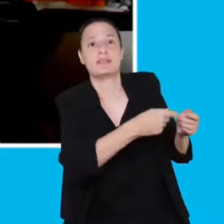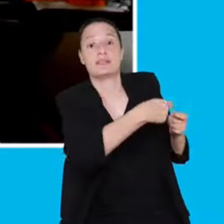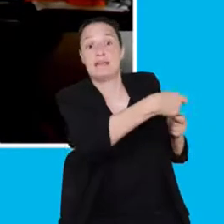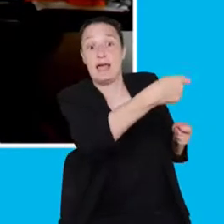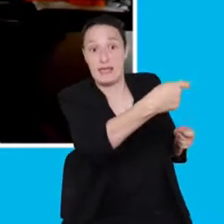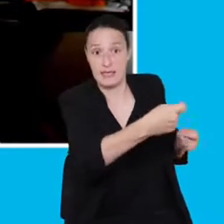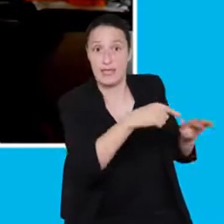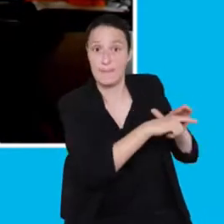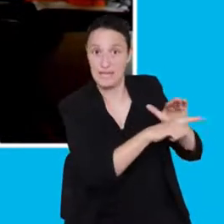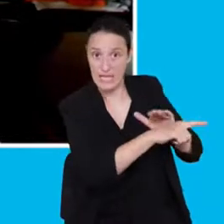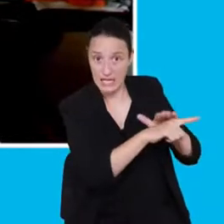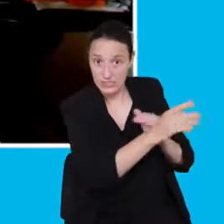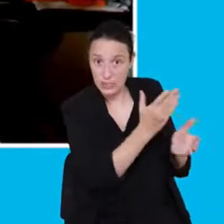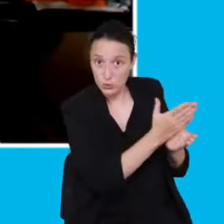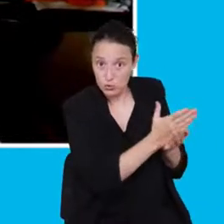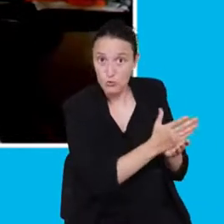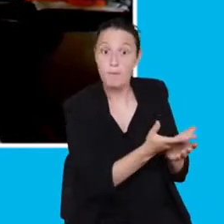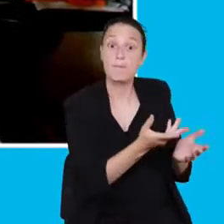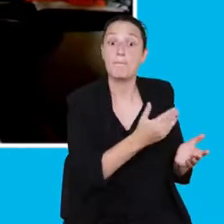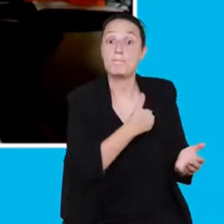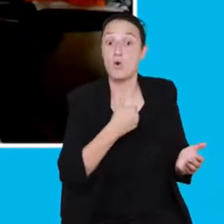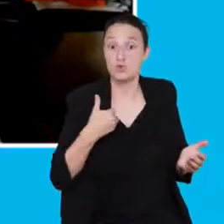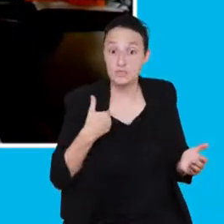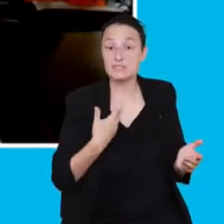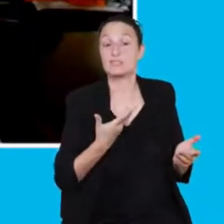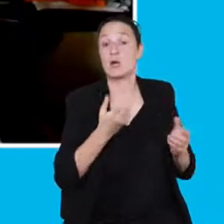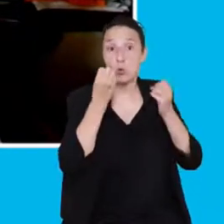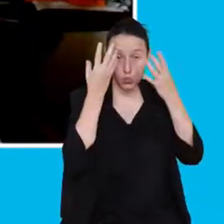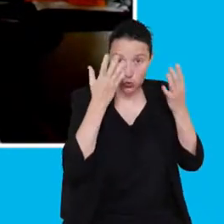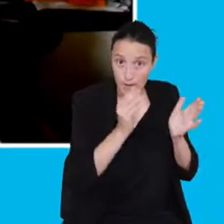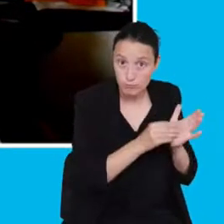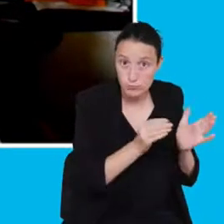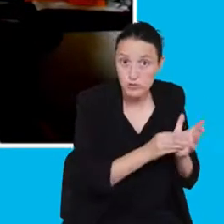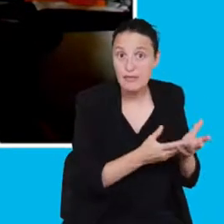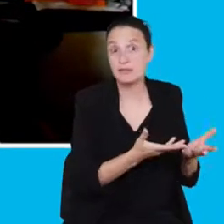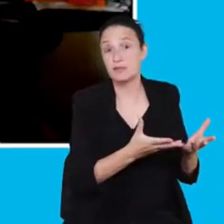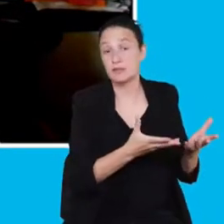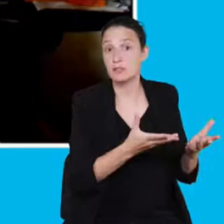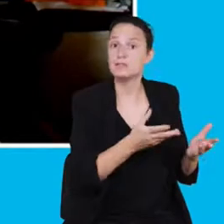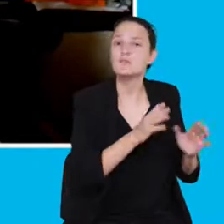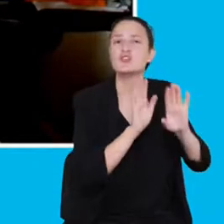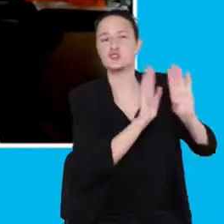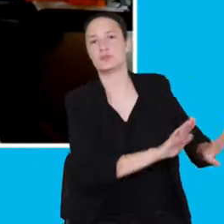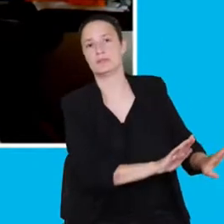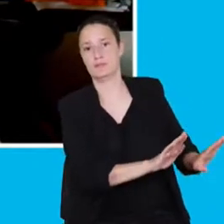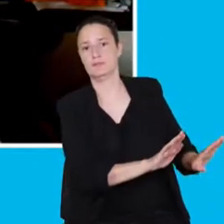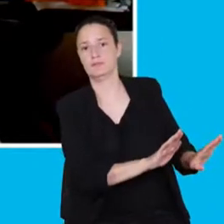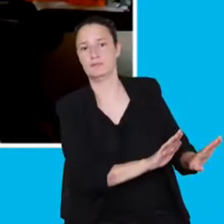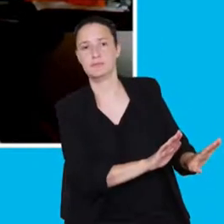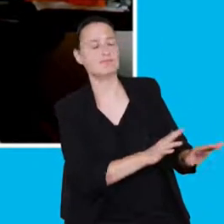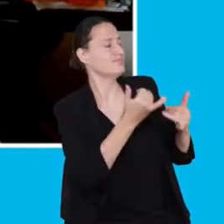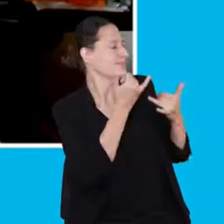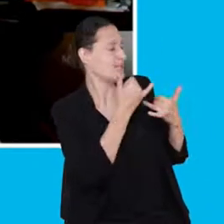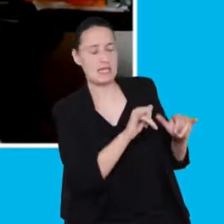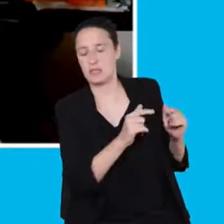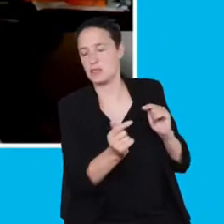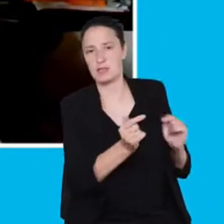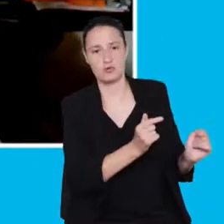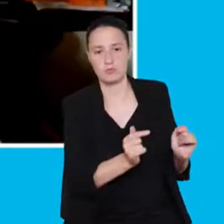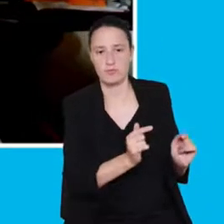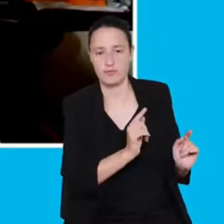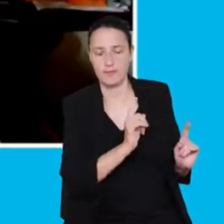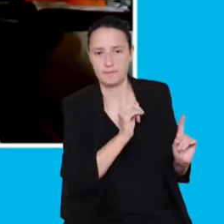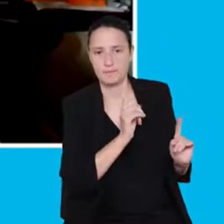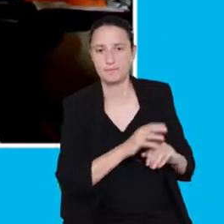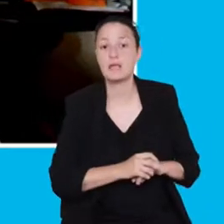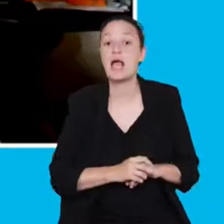emigracji, czy byli przydatni Polsce, polskiej kulturze, czy nieprzydatni, to zostawmy to, to jest jakby inna rozmowa.